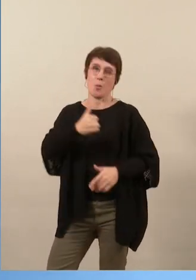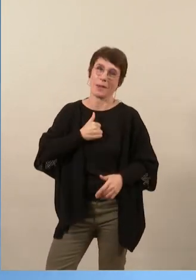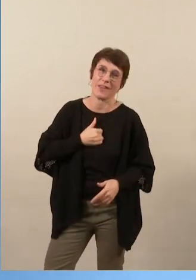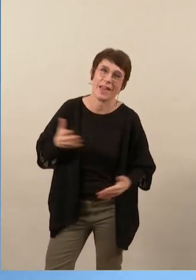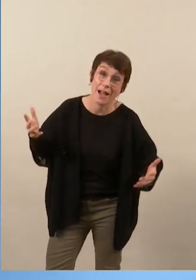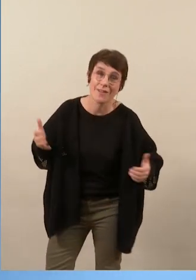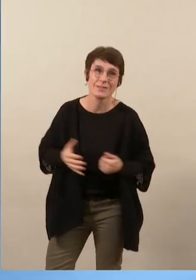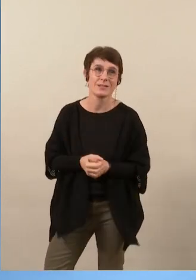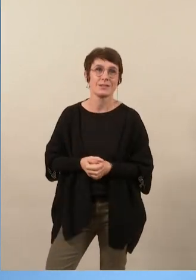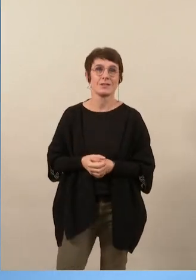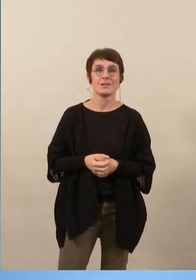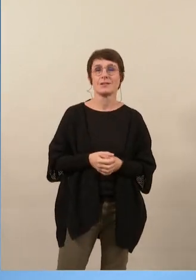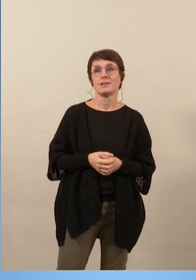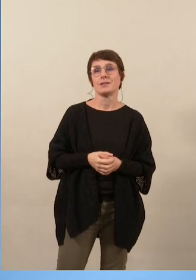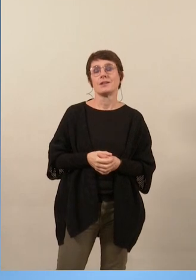madame